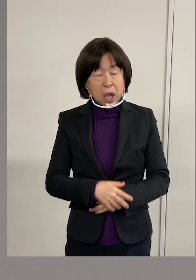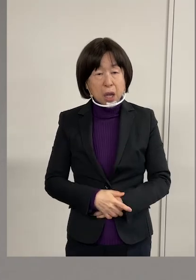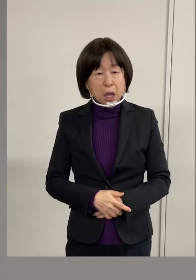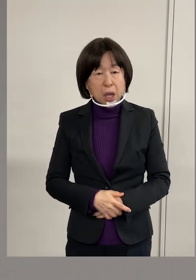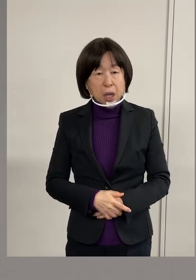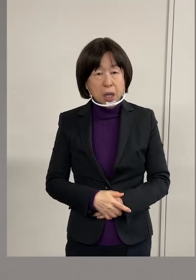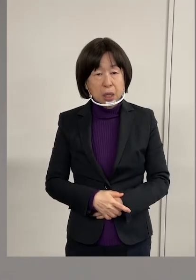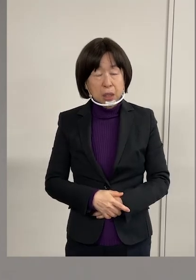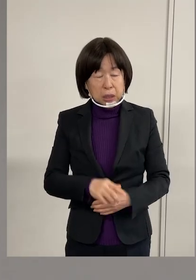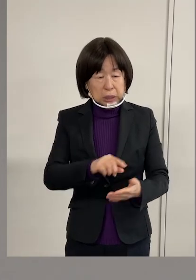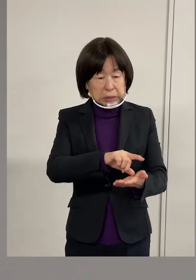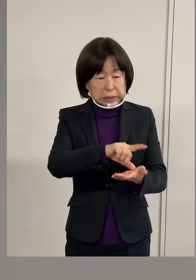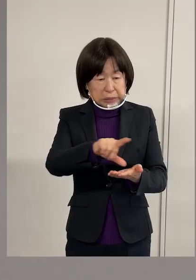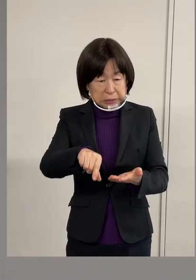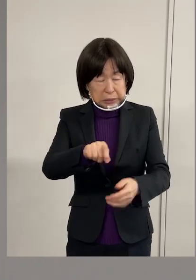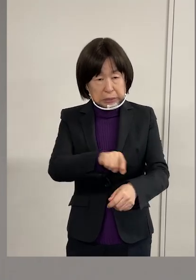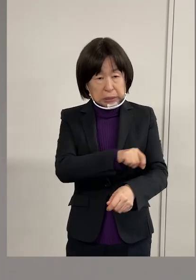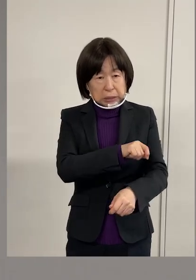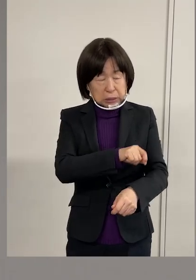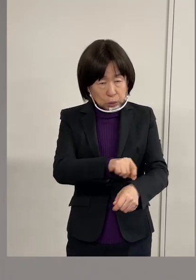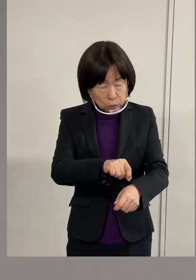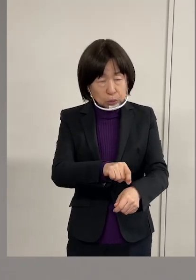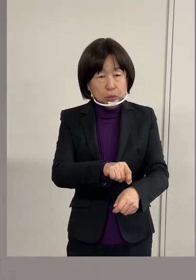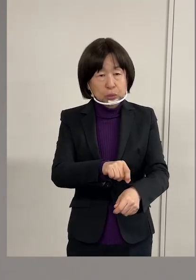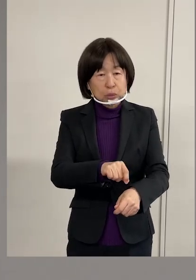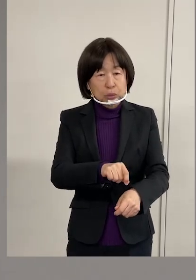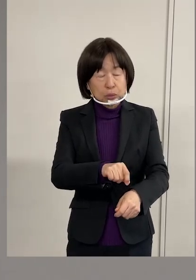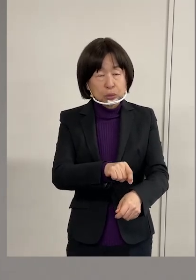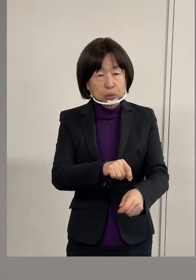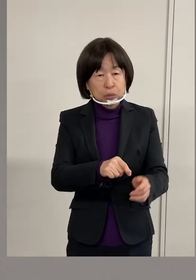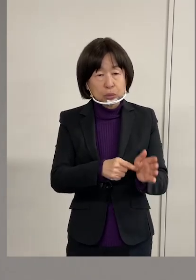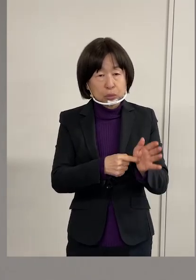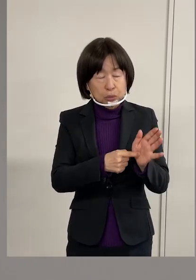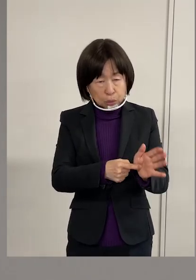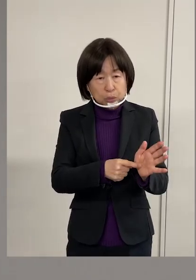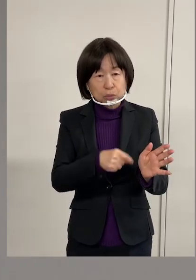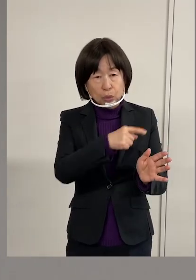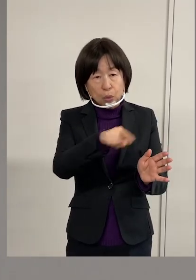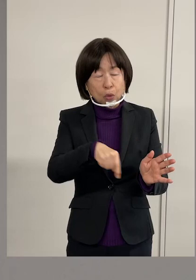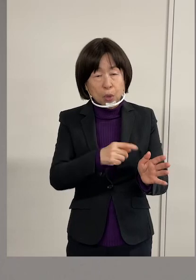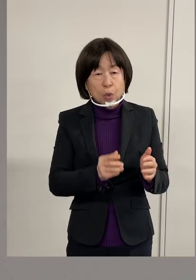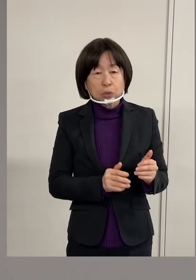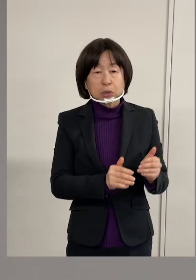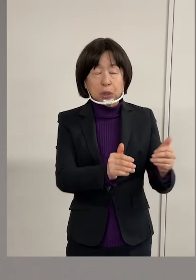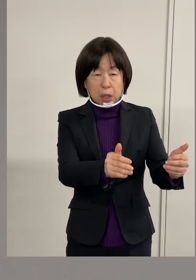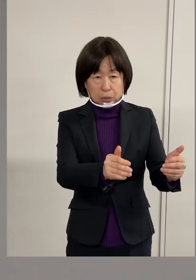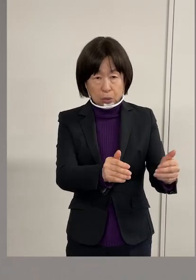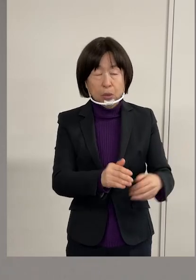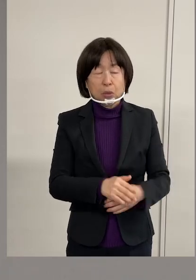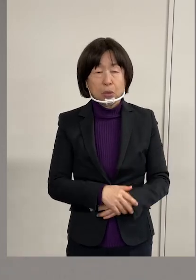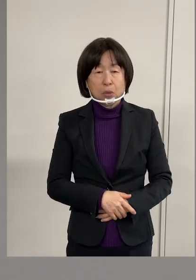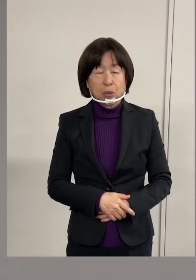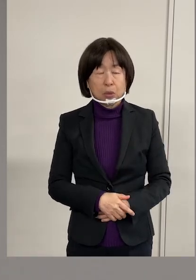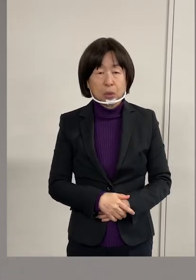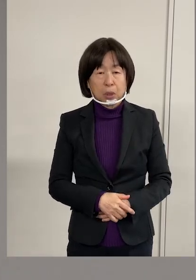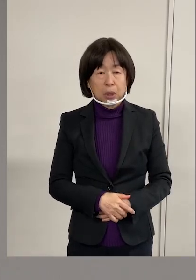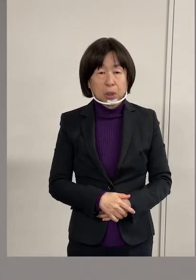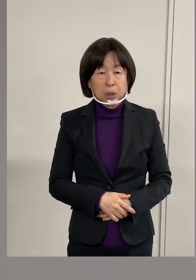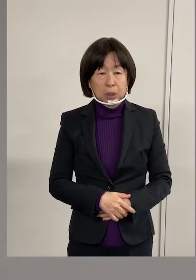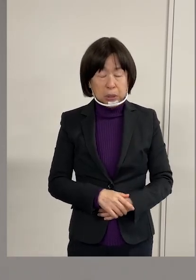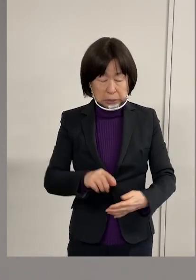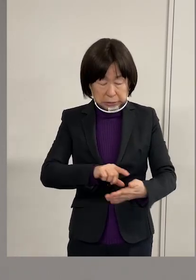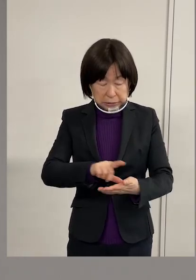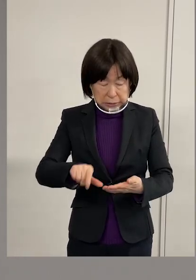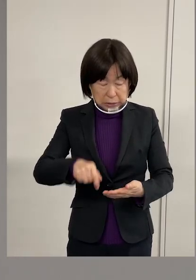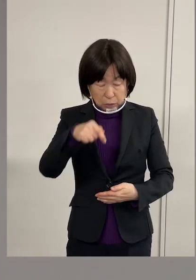独自の取り組みもスタートしてきておりますので、各地域ではこれを受けてですね、独自で地域の中で